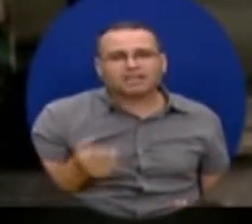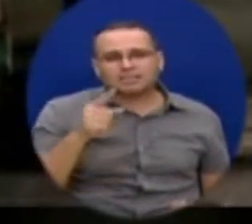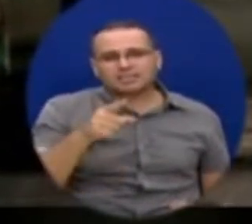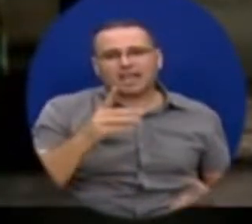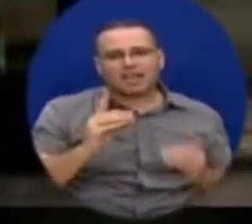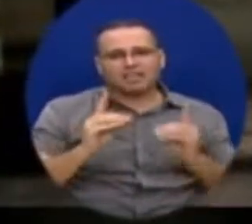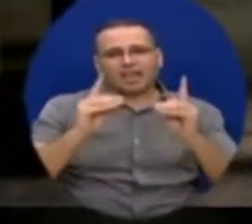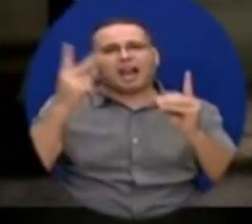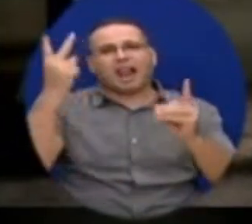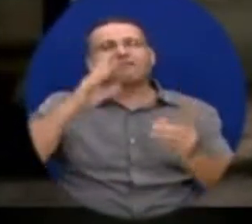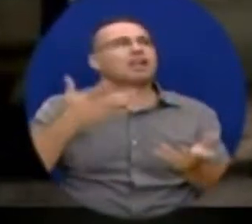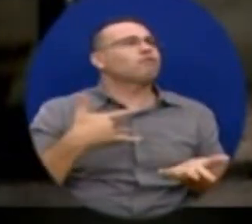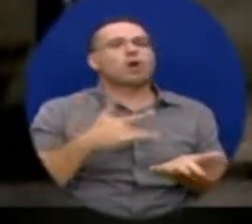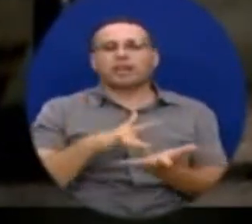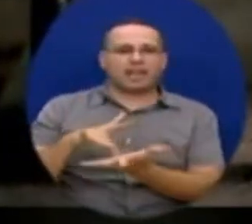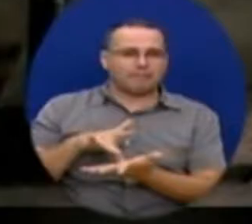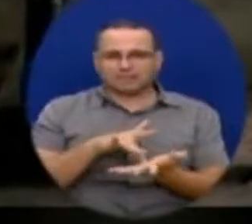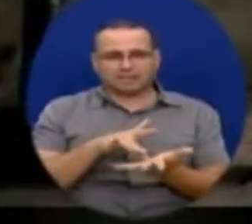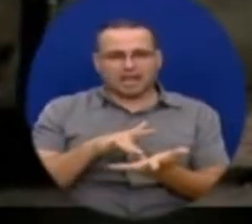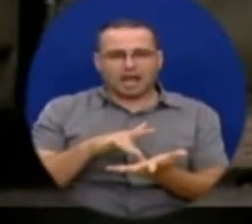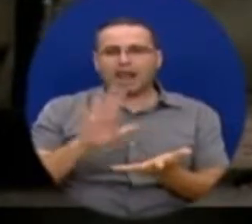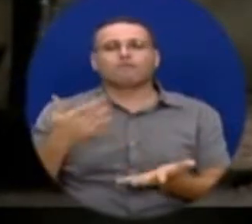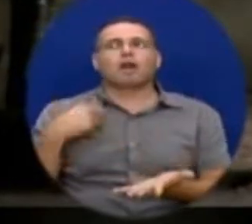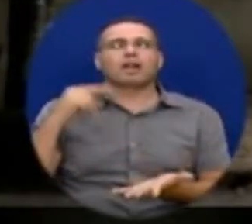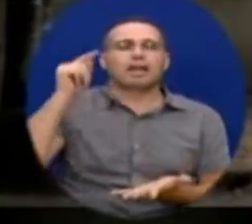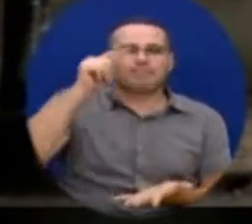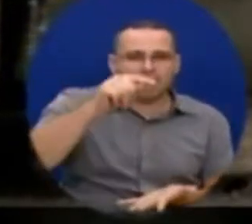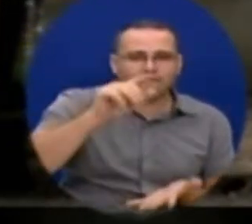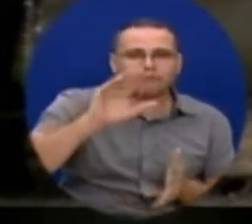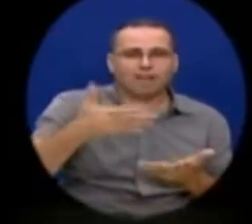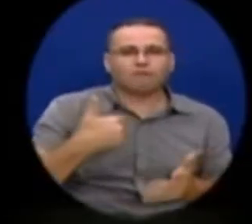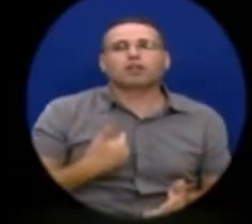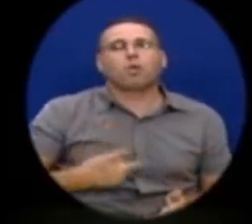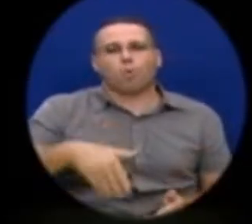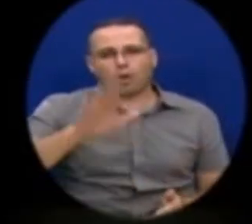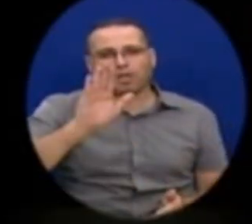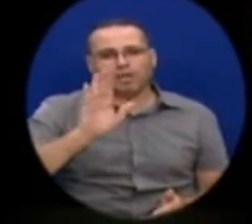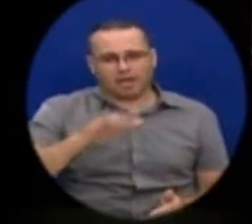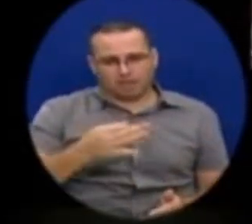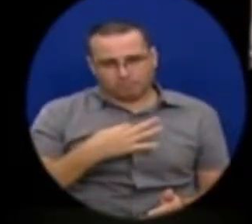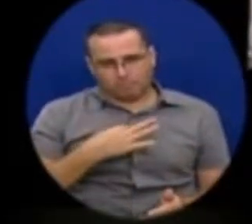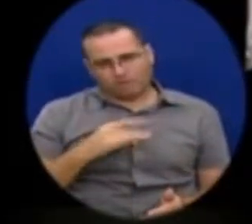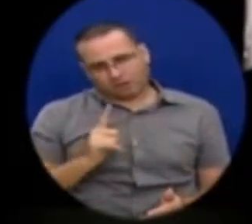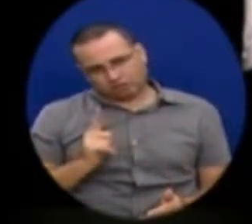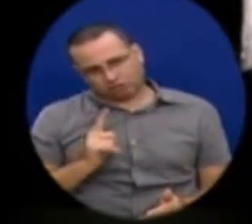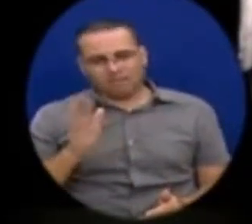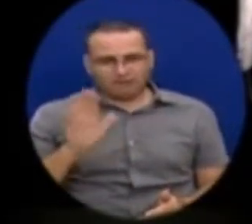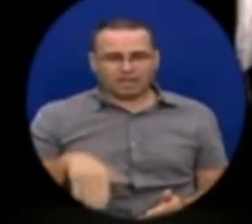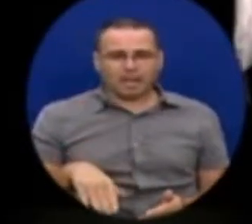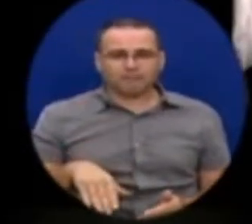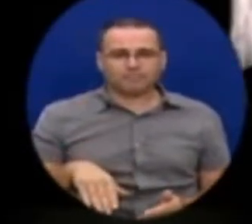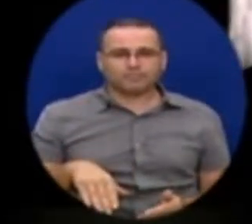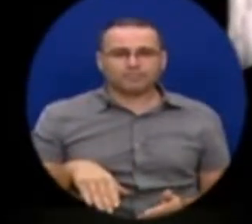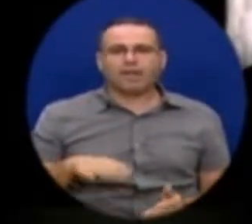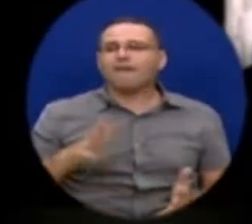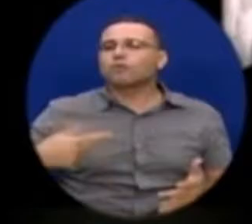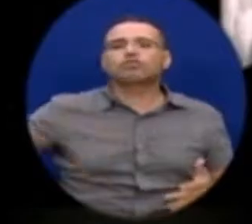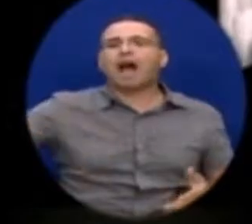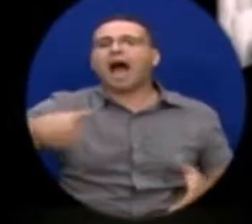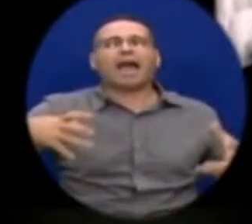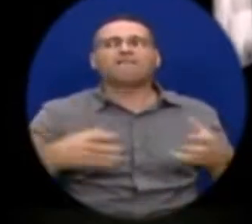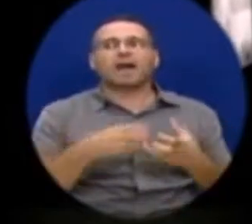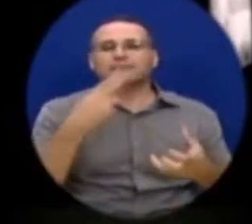דרך להבין איפה אני נמצא, מאיפה אני בא, לאן אני הולך, גם באופן אישי לגביי, וגם באופן איפה שהחברה